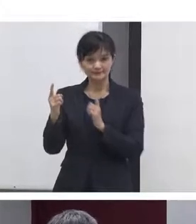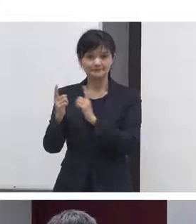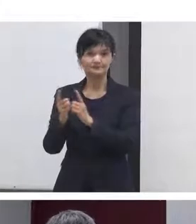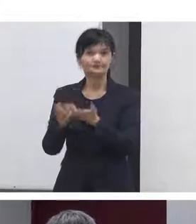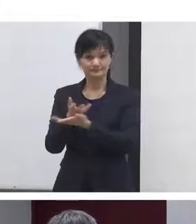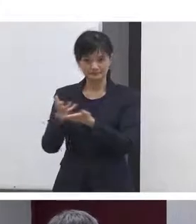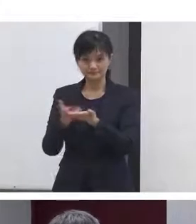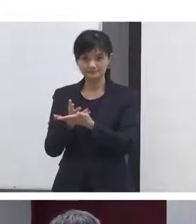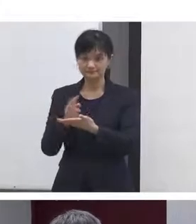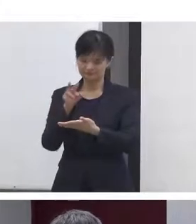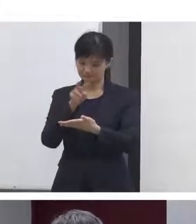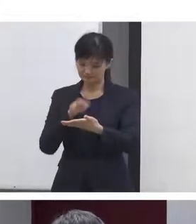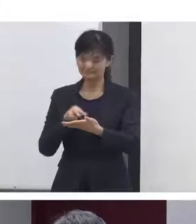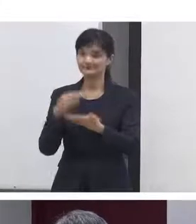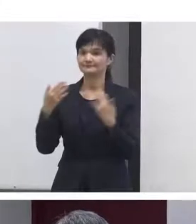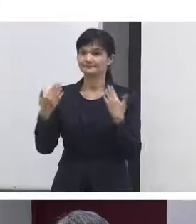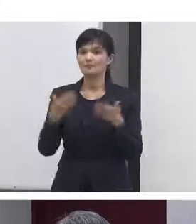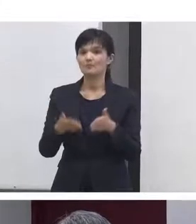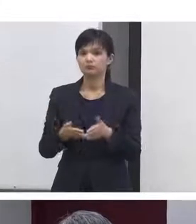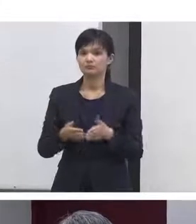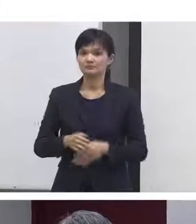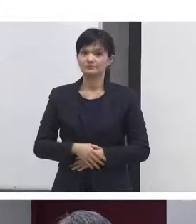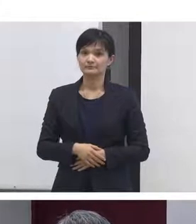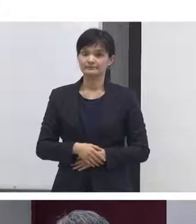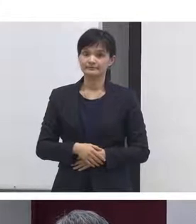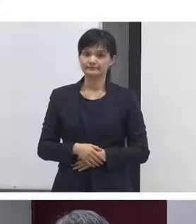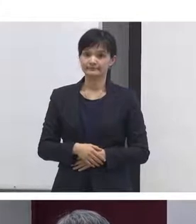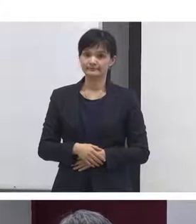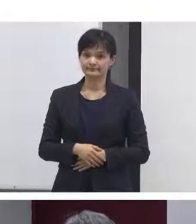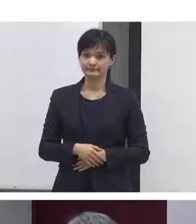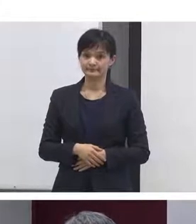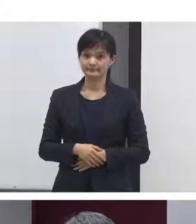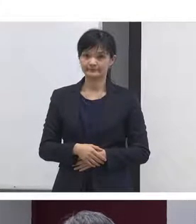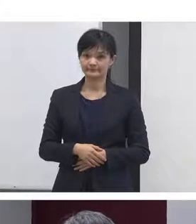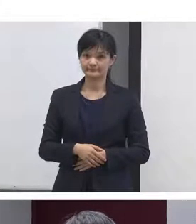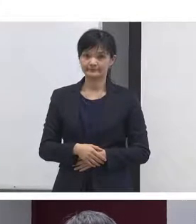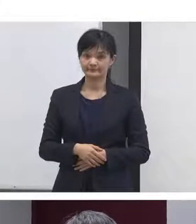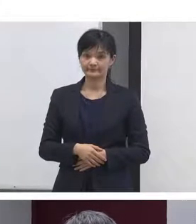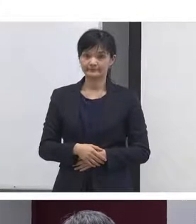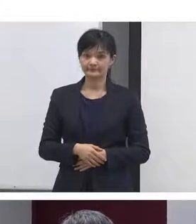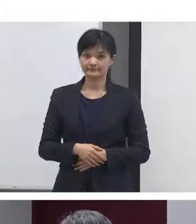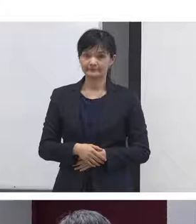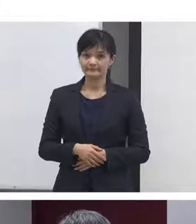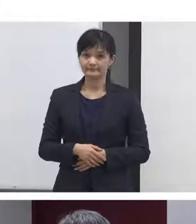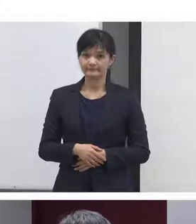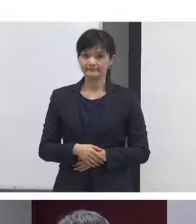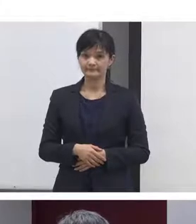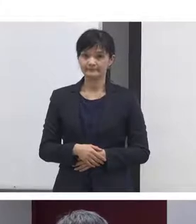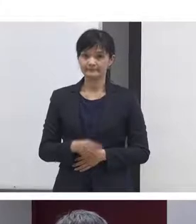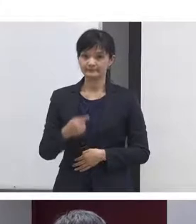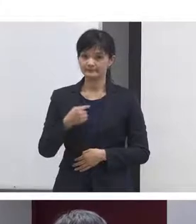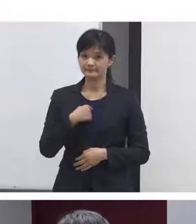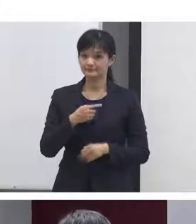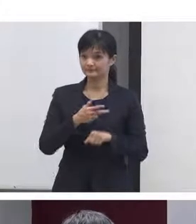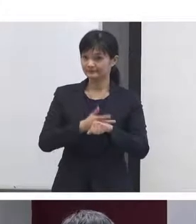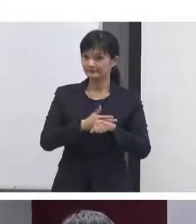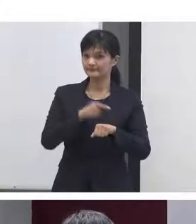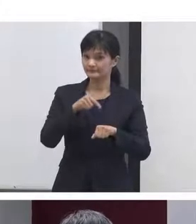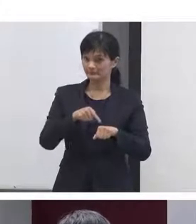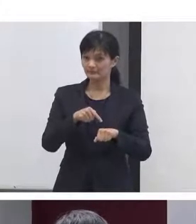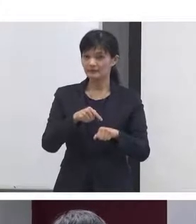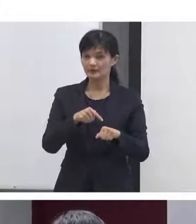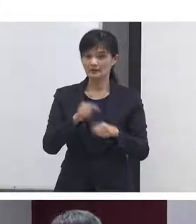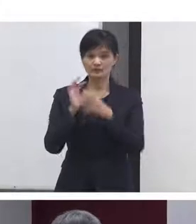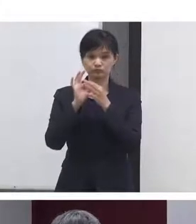就是我觉得好像有一部分是因为我们用这种方式，所以社群的延续好像也比较有可能，